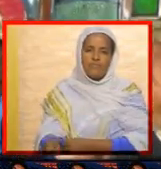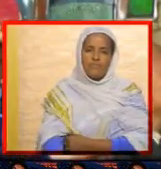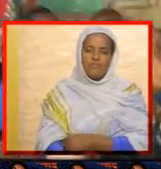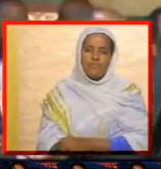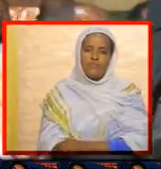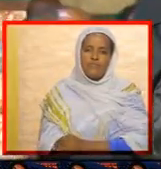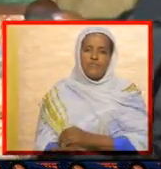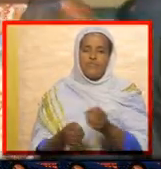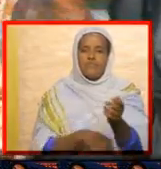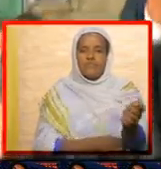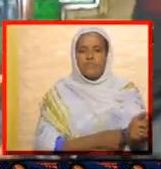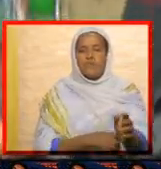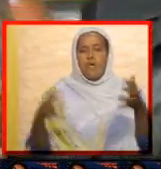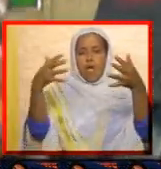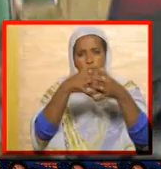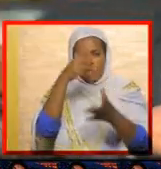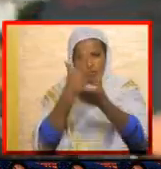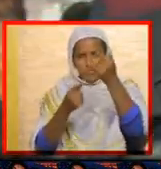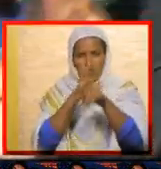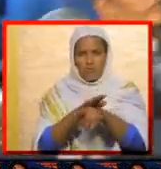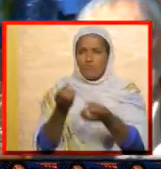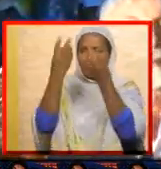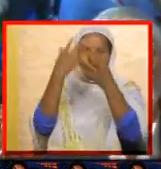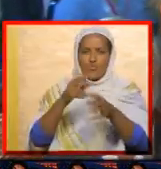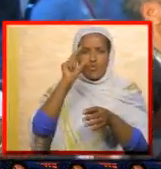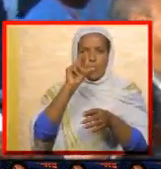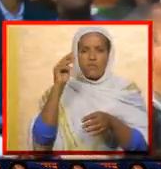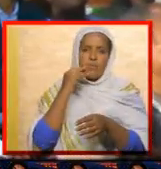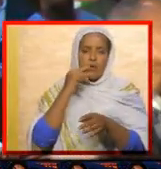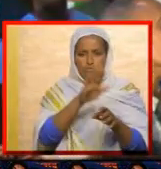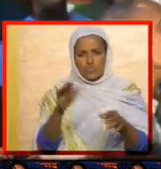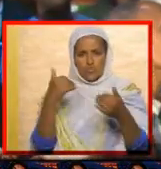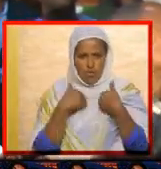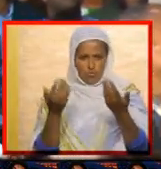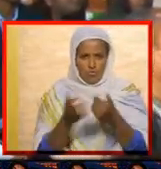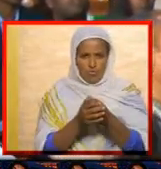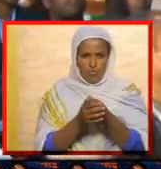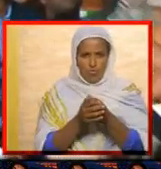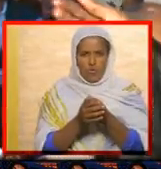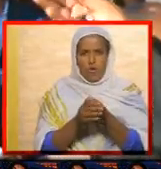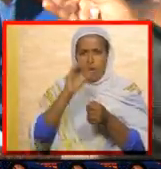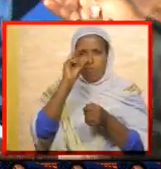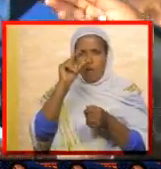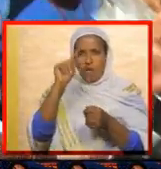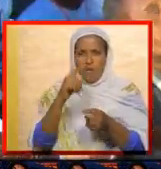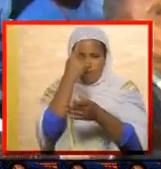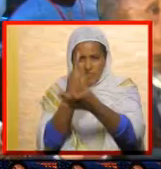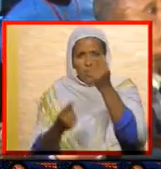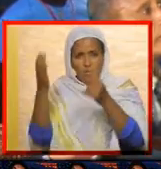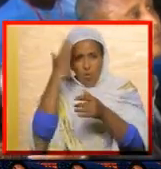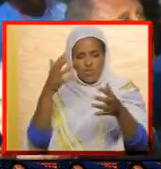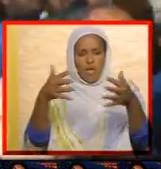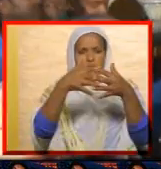እነጹኝ አድሱኝ ሳትል ዝም ብላ ስታገለግል የኖረች ስለሆነ የኢትዮጵያ ህዝብ ሁሉ ቢጠየቅ ይሰጣል። ወንድም የዚህ ያሉት